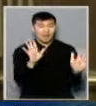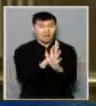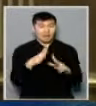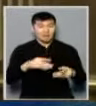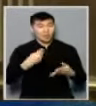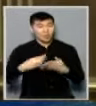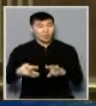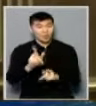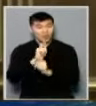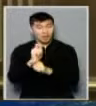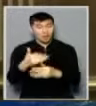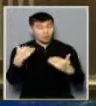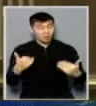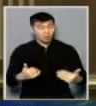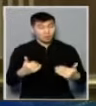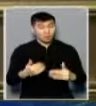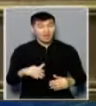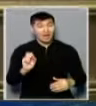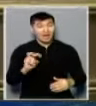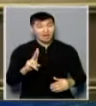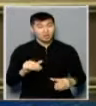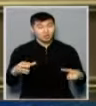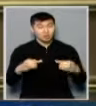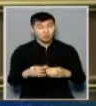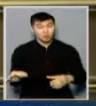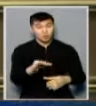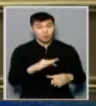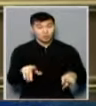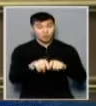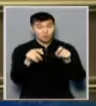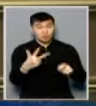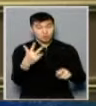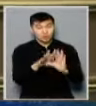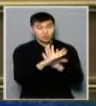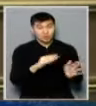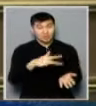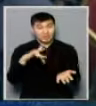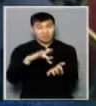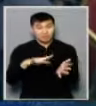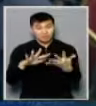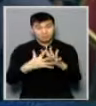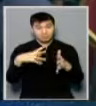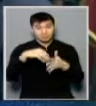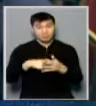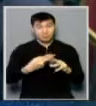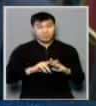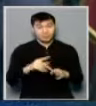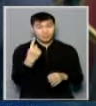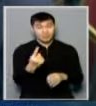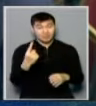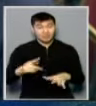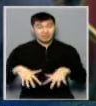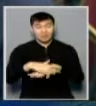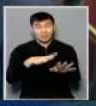аппаратын сатып алған. Бүгінде Ақжол партиясы атынан облыстық мәслихатқа 3 депутат, қалалық аудандық мәслихаттарда бір-бірден